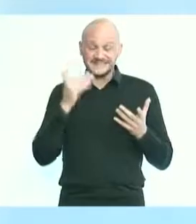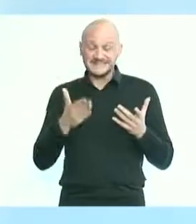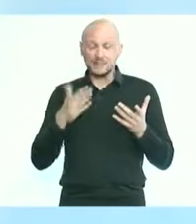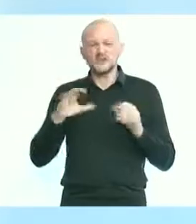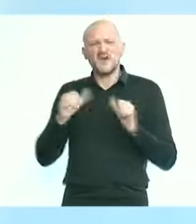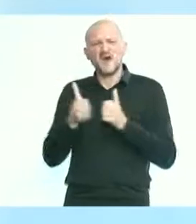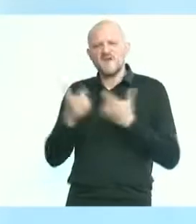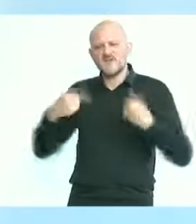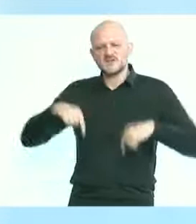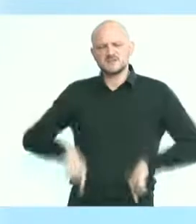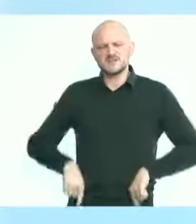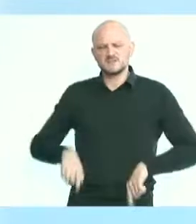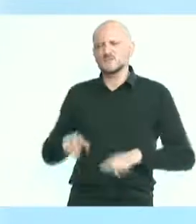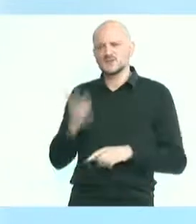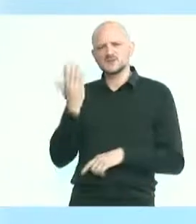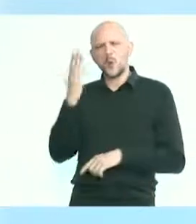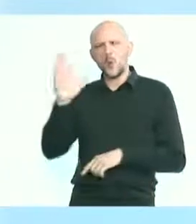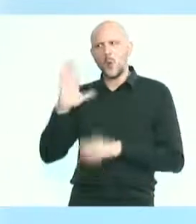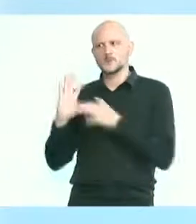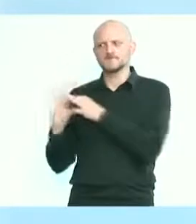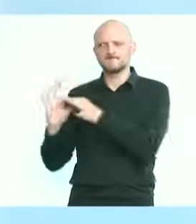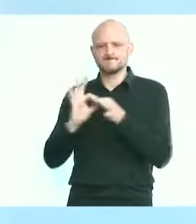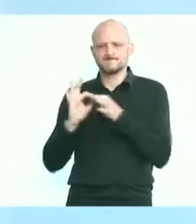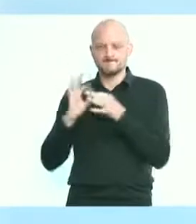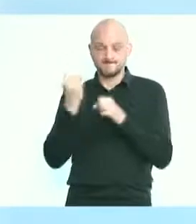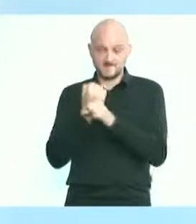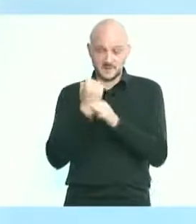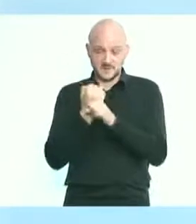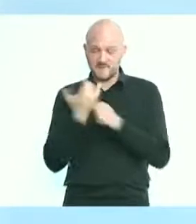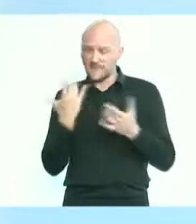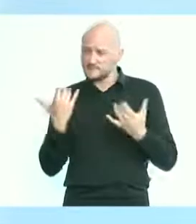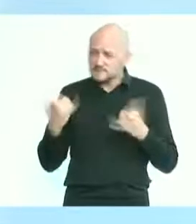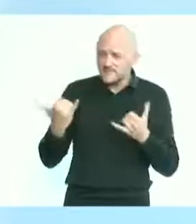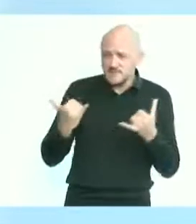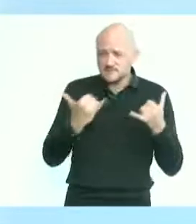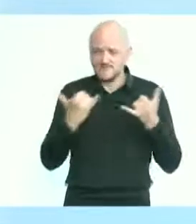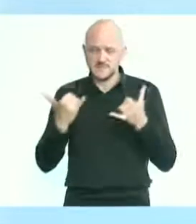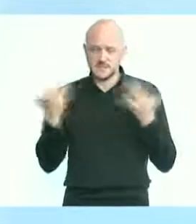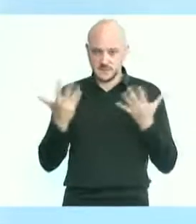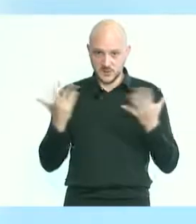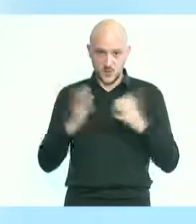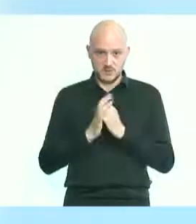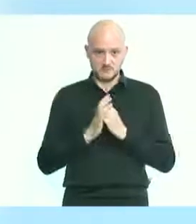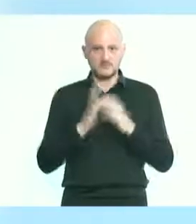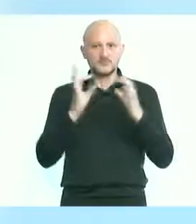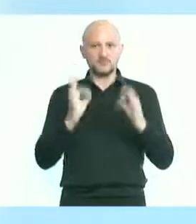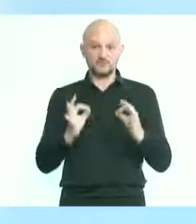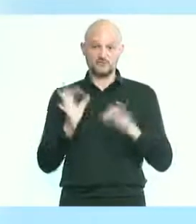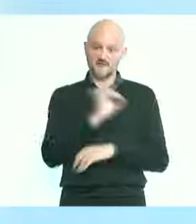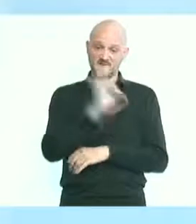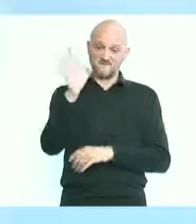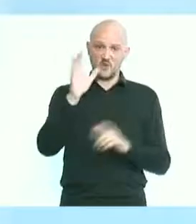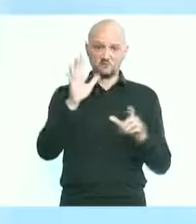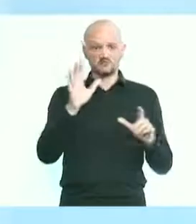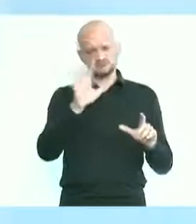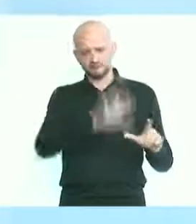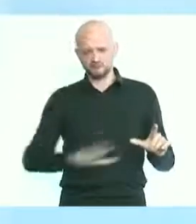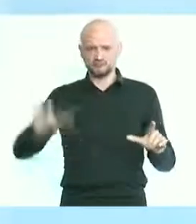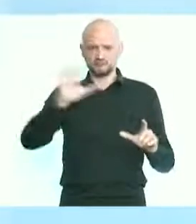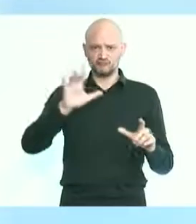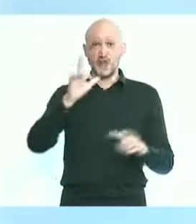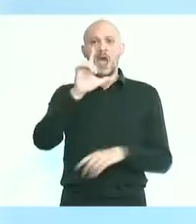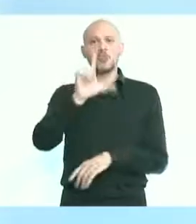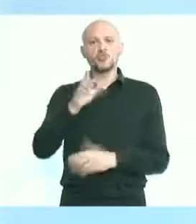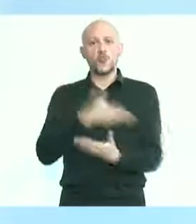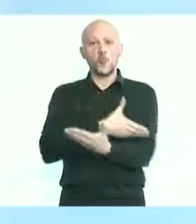du chemin qui reste à parcourir. Sur les 2 millions d'établissements recevant du public que compte la France, entre 750 000